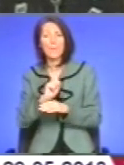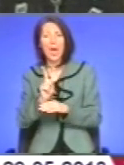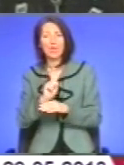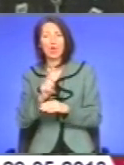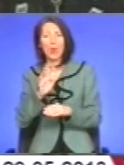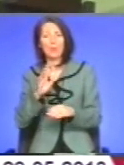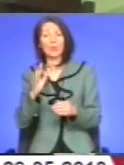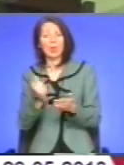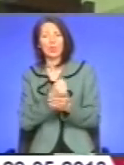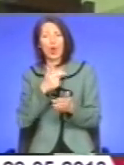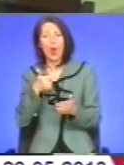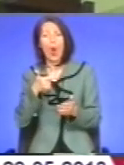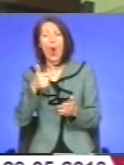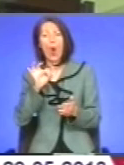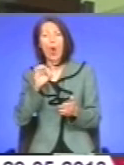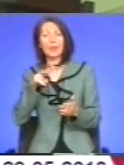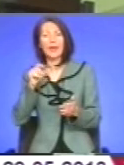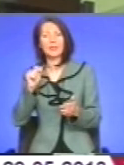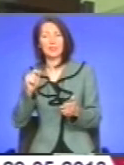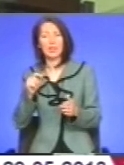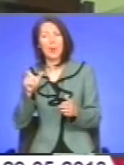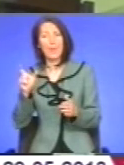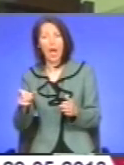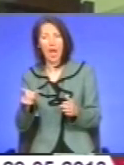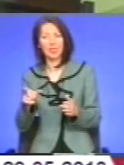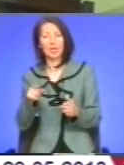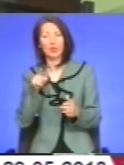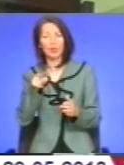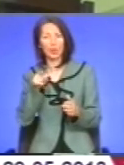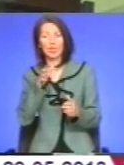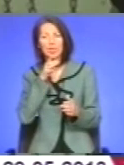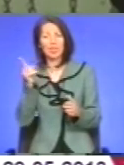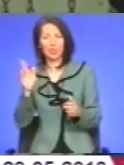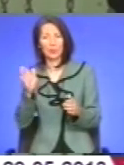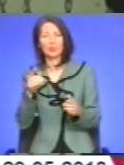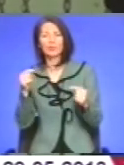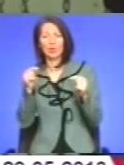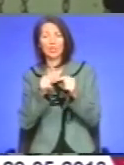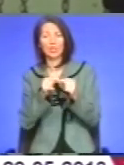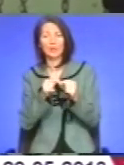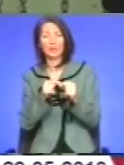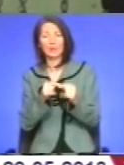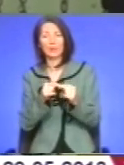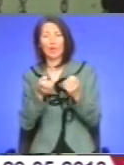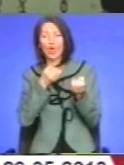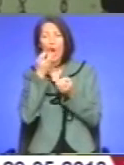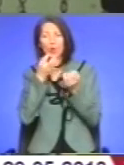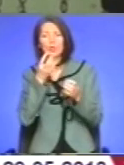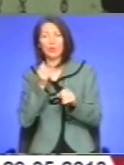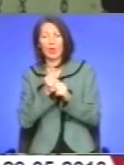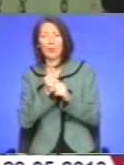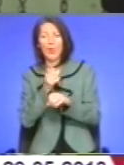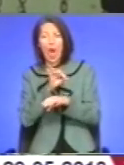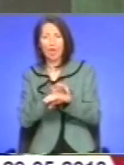голландський механік Крістіан Гюйгенс. На той час він був найточнішим. Розквіт годинникарства припадає на середину 18-го,